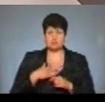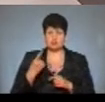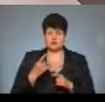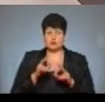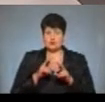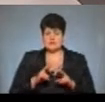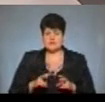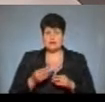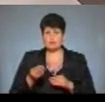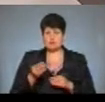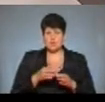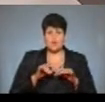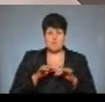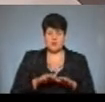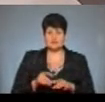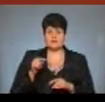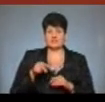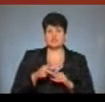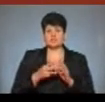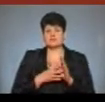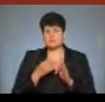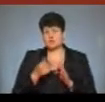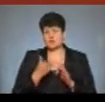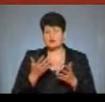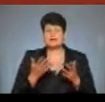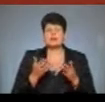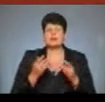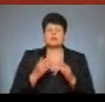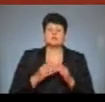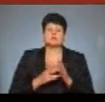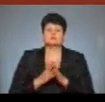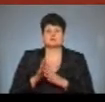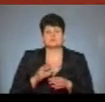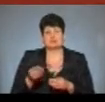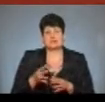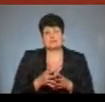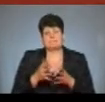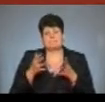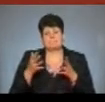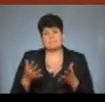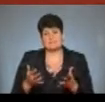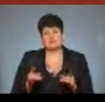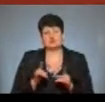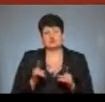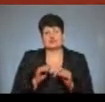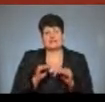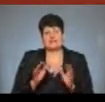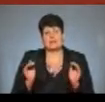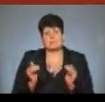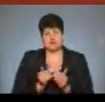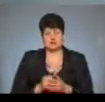Якщо проаналізувати посівну кампанію 2019 року, яких культур посіяли найбільше, а власне чого садили